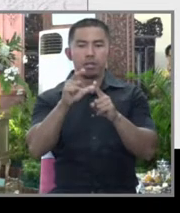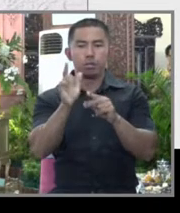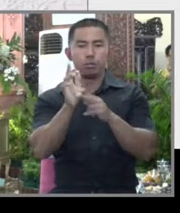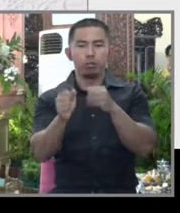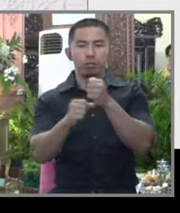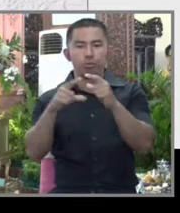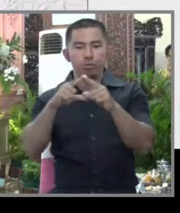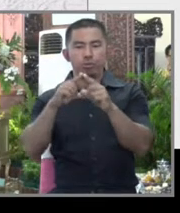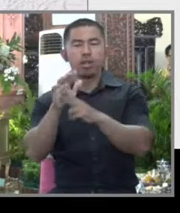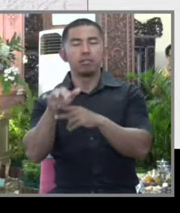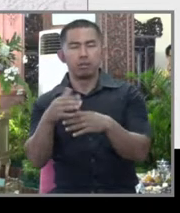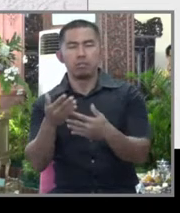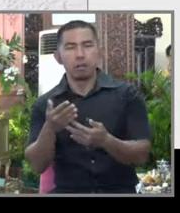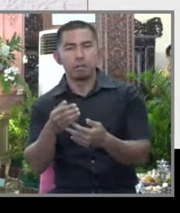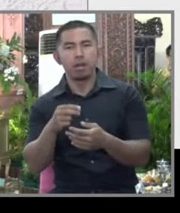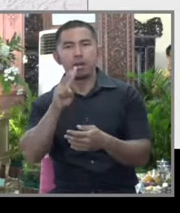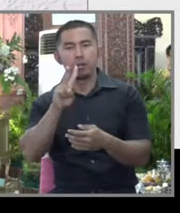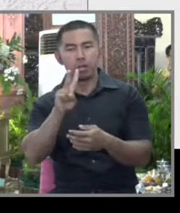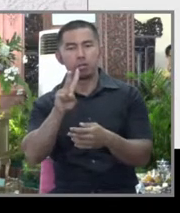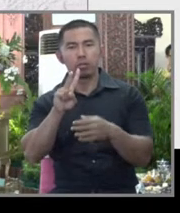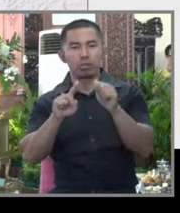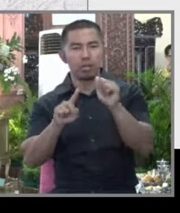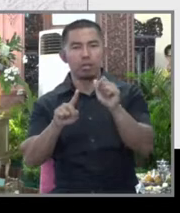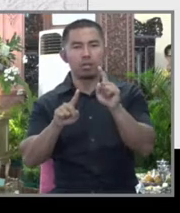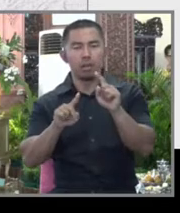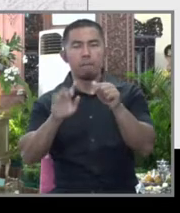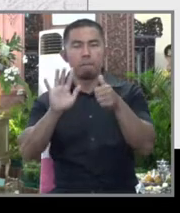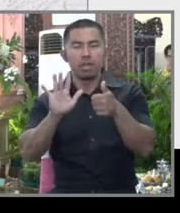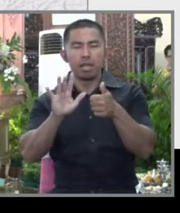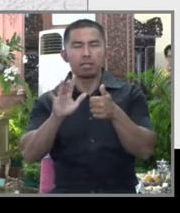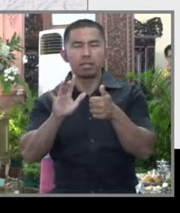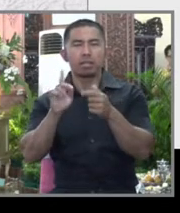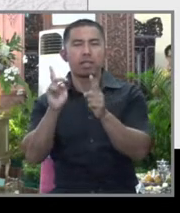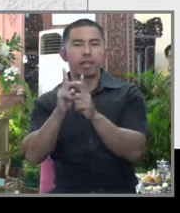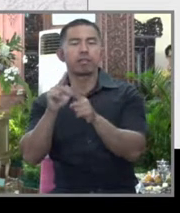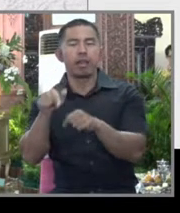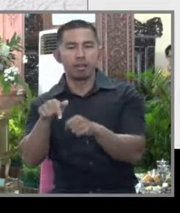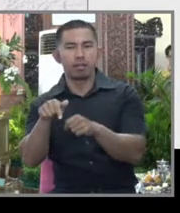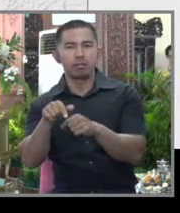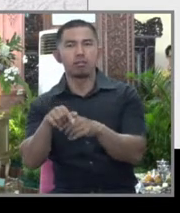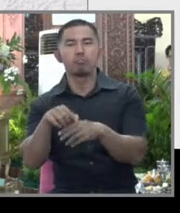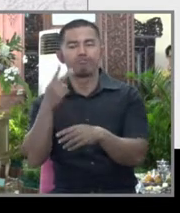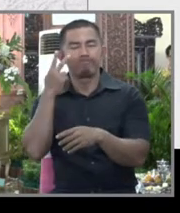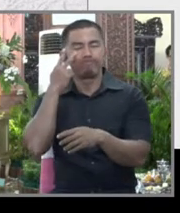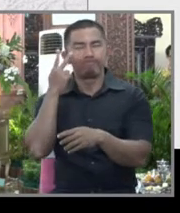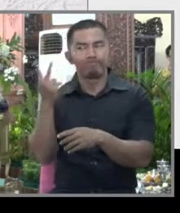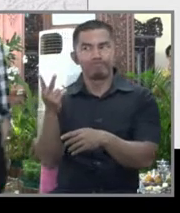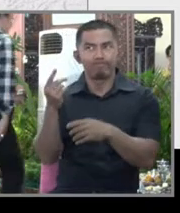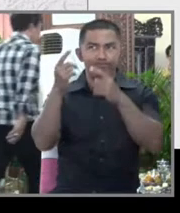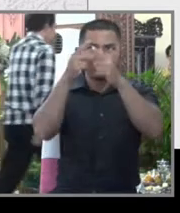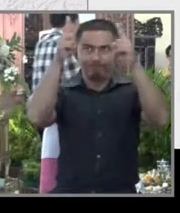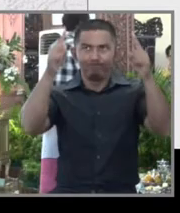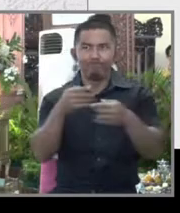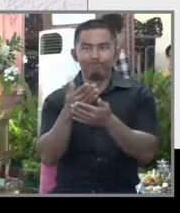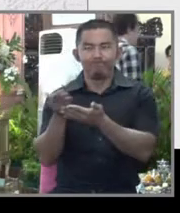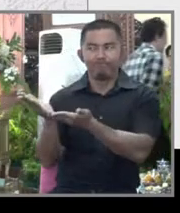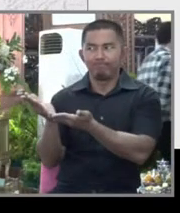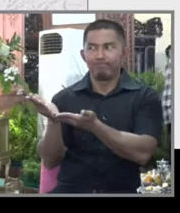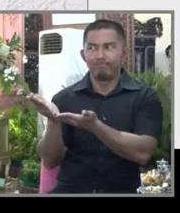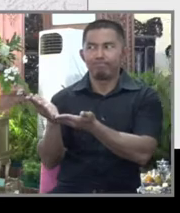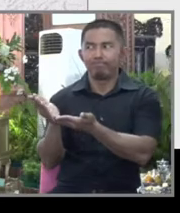Pembangunan ini lahannya ada 215 hektar, genangannya kurang lebih 187 hektar dan 90